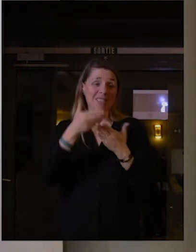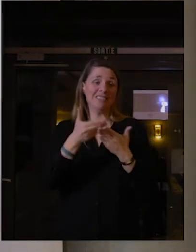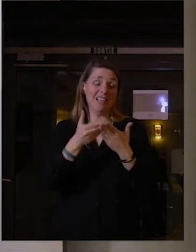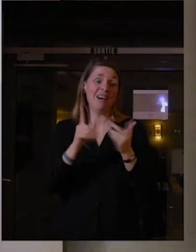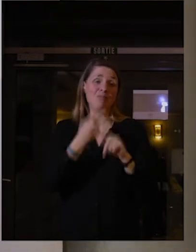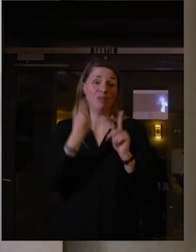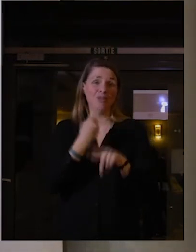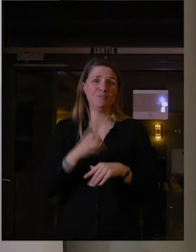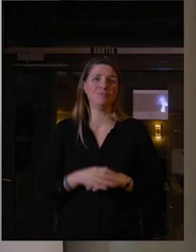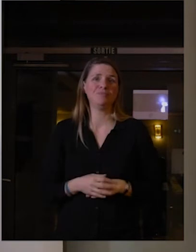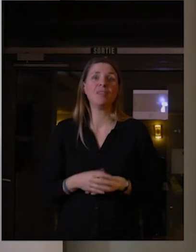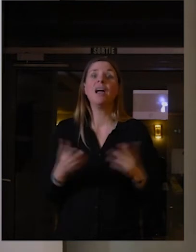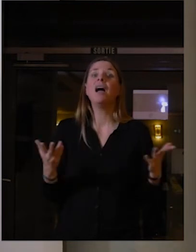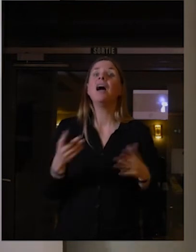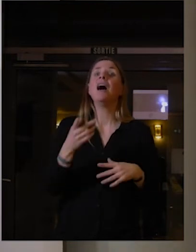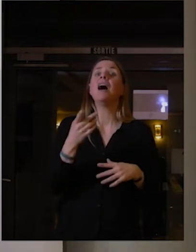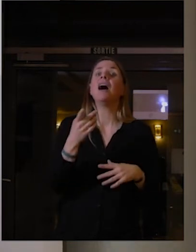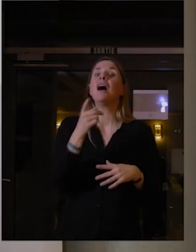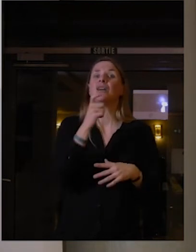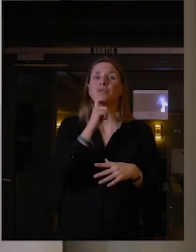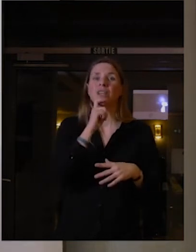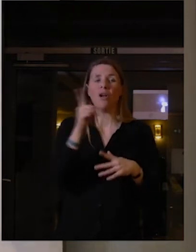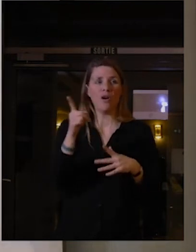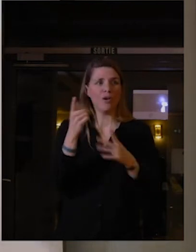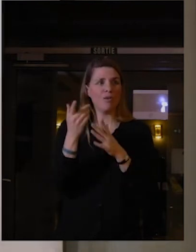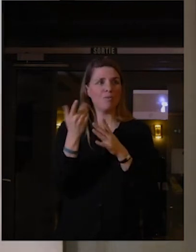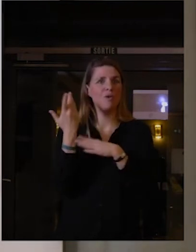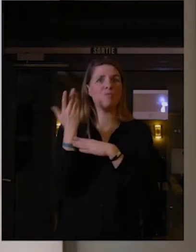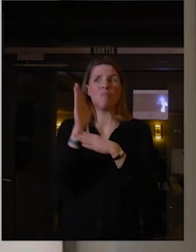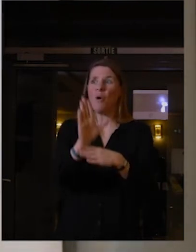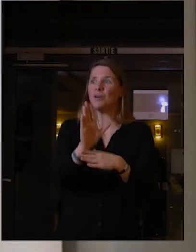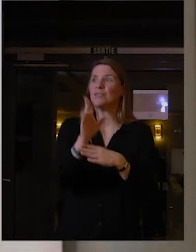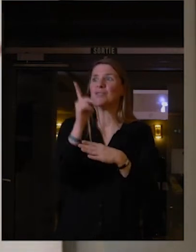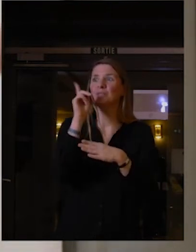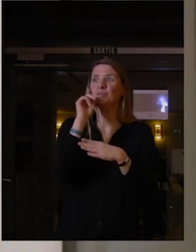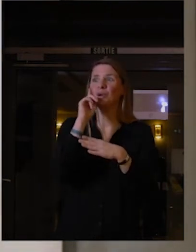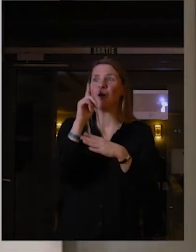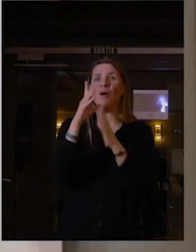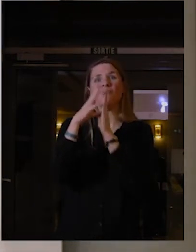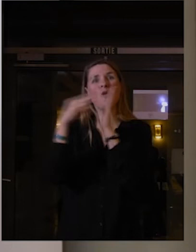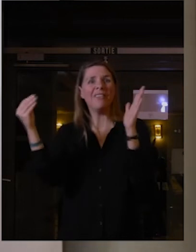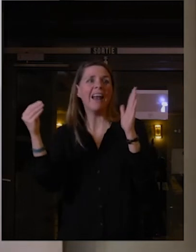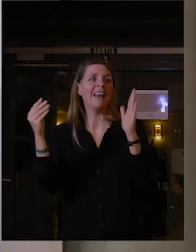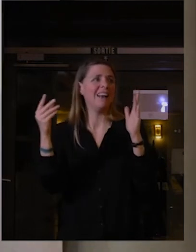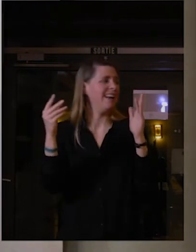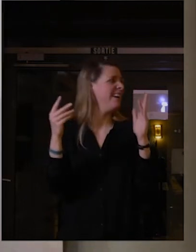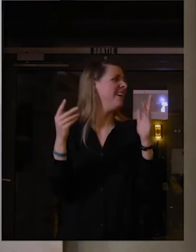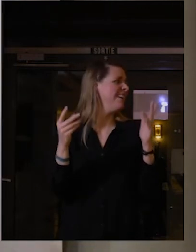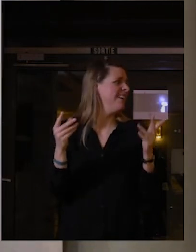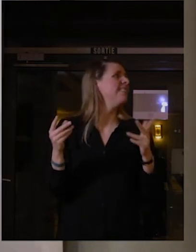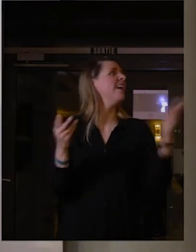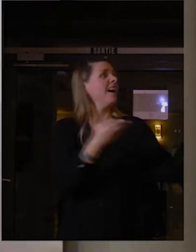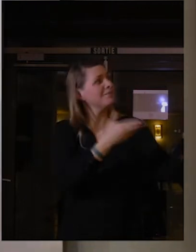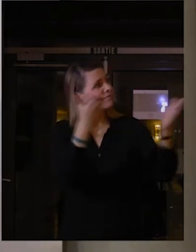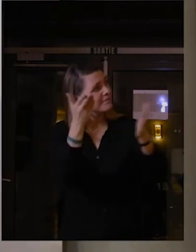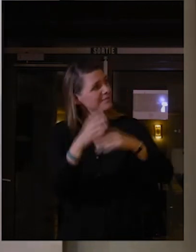c'est vrai que c'est... Alors, tout à l'heure, on vous montrera, on fera défiler, puisqu'elle nous a envoyé un certain nombre de modèles, justement, qu'elle a eus. Donc